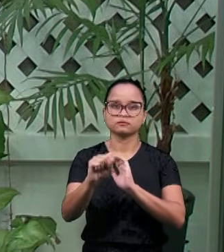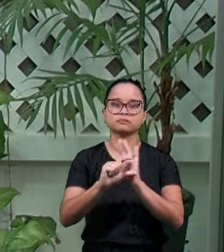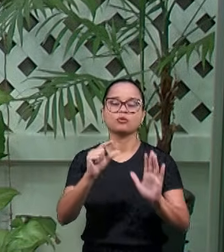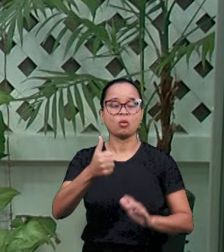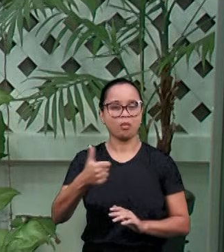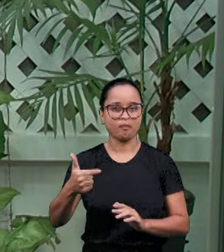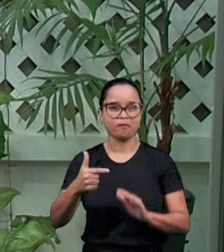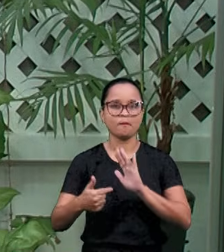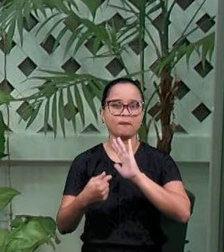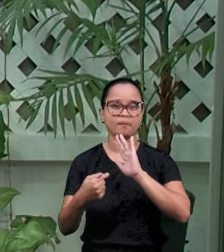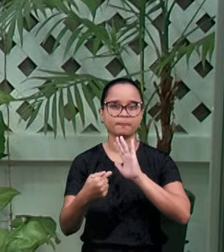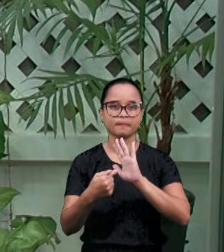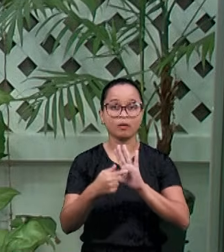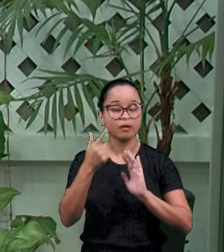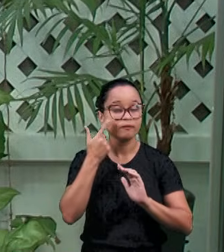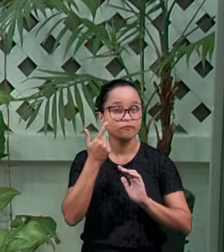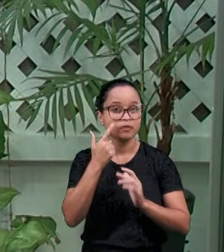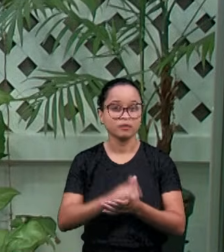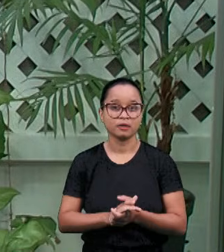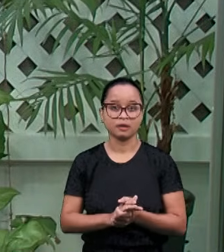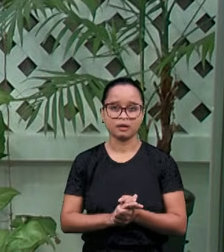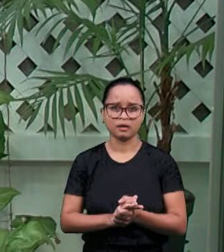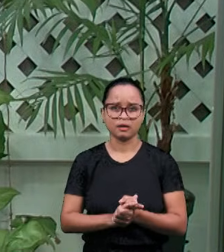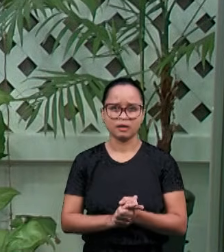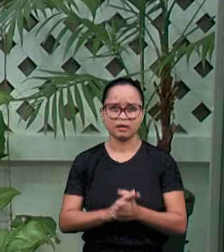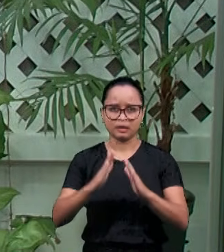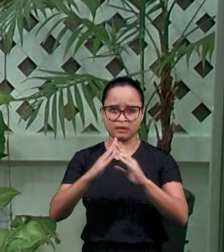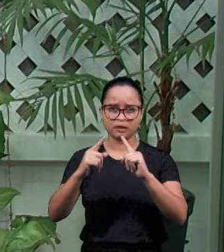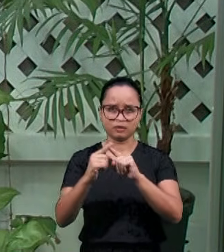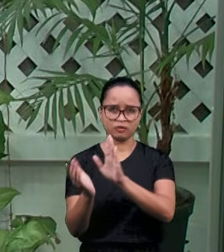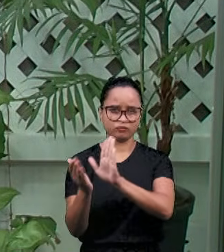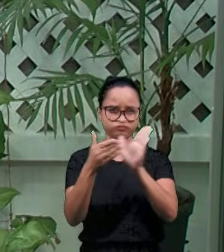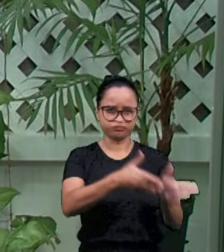infidèle, elle utilise comme